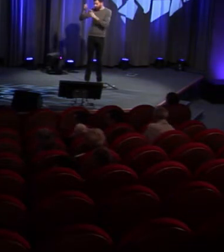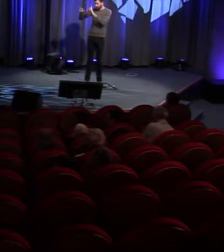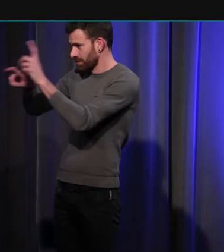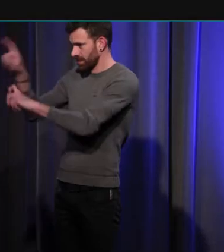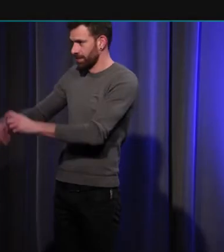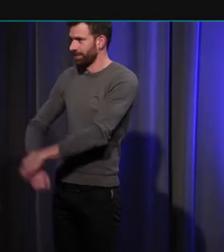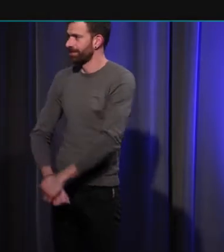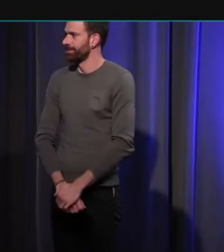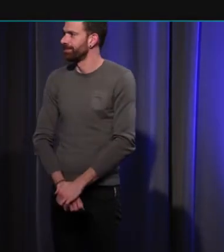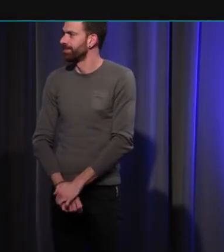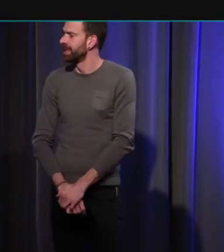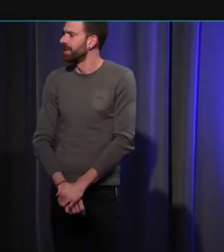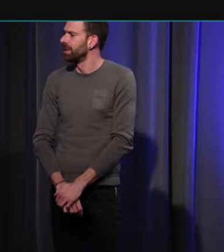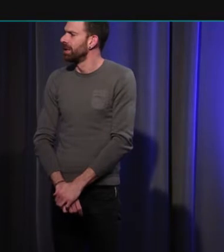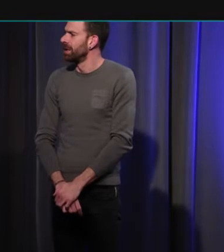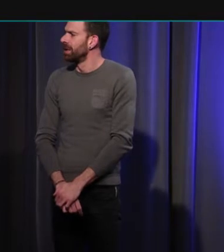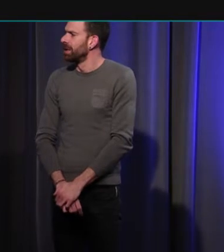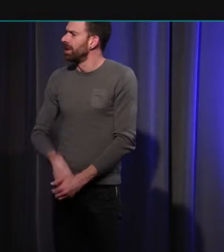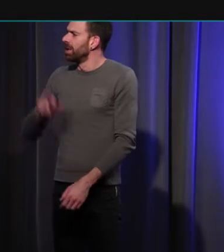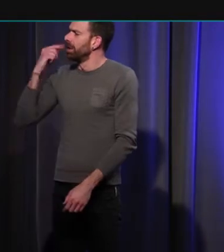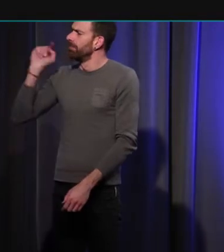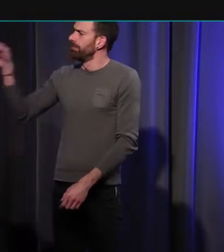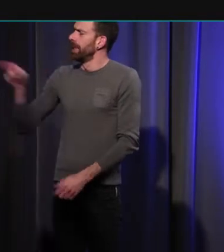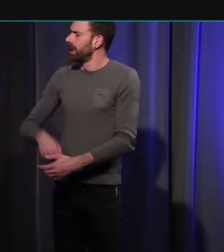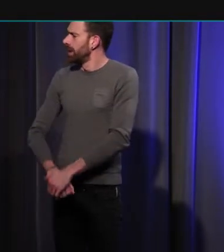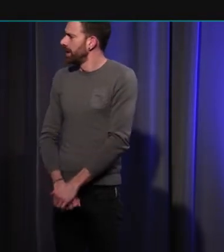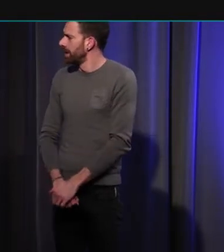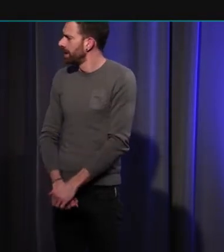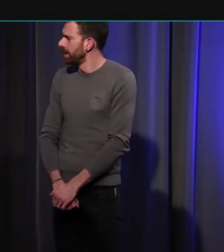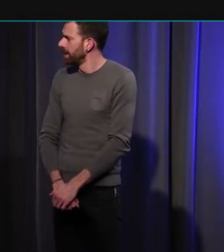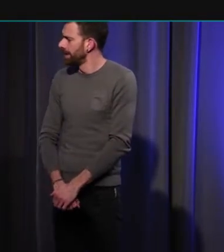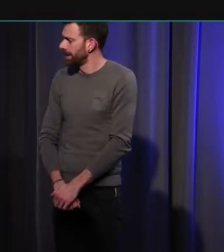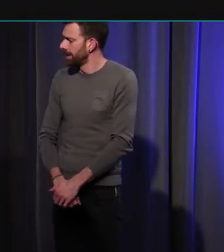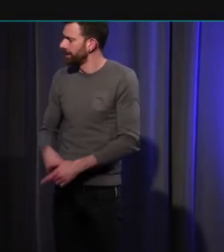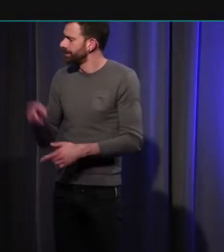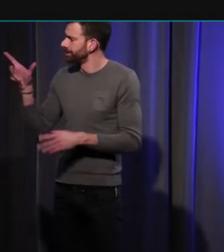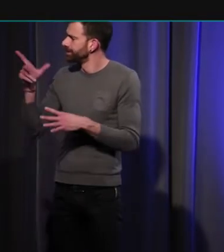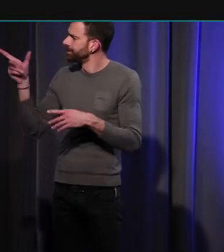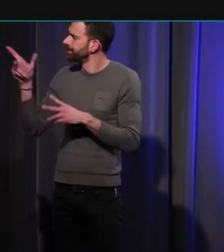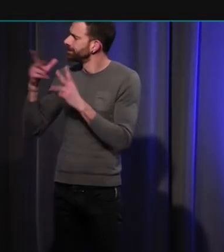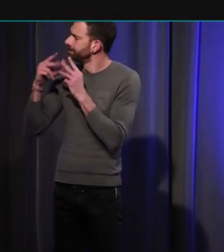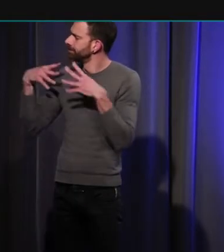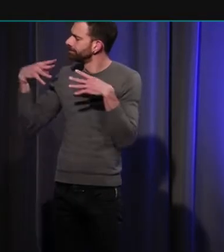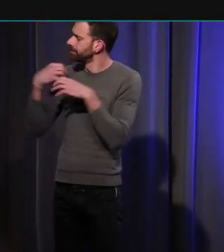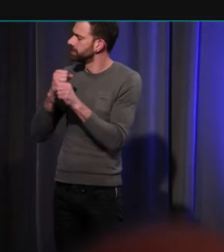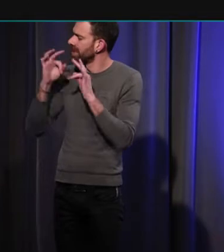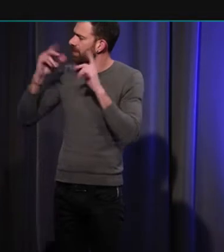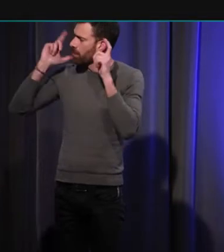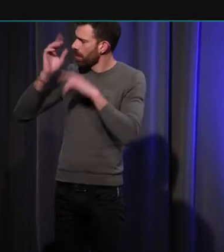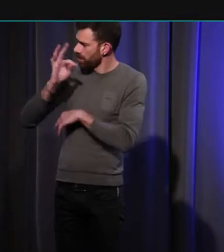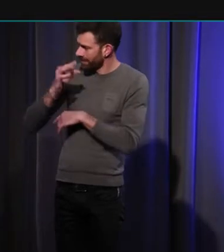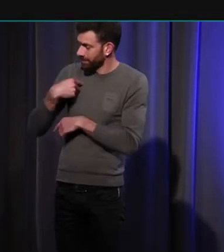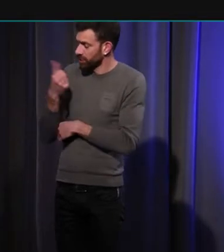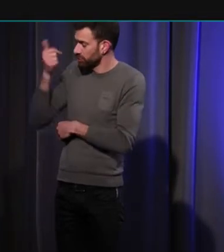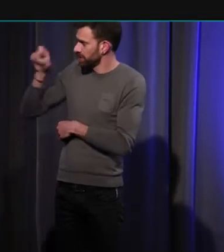merci vous avez rapidement évoqué les templiers j'ai une question sur le